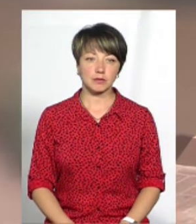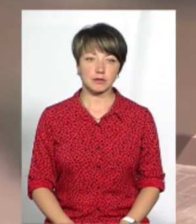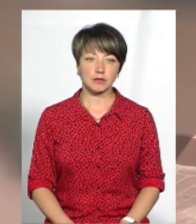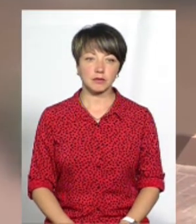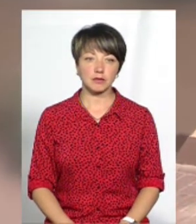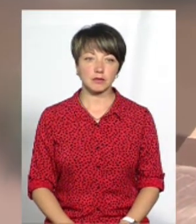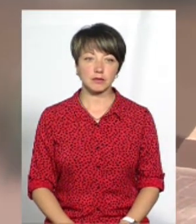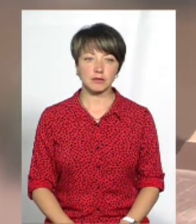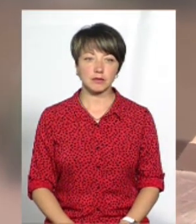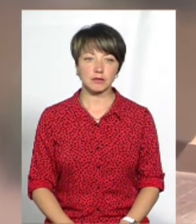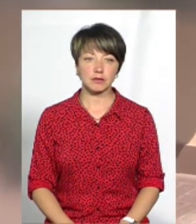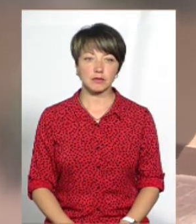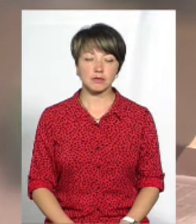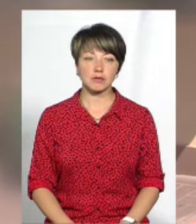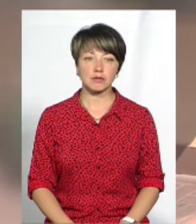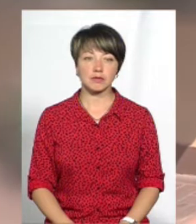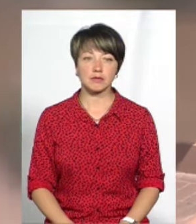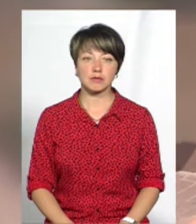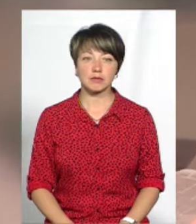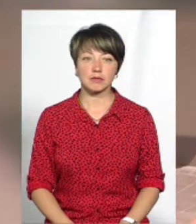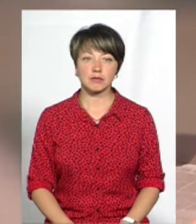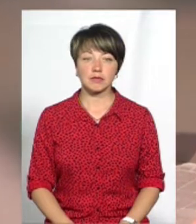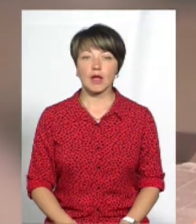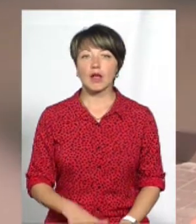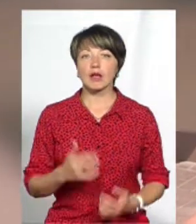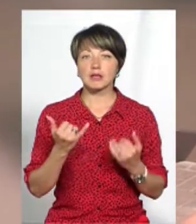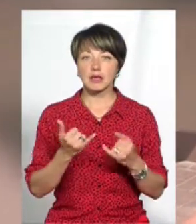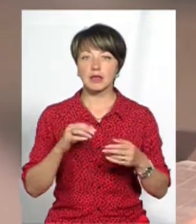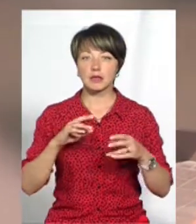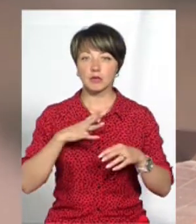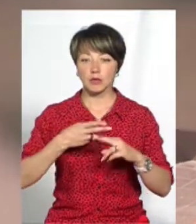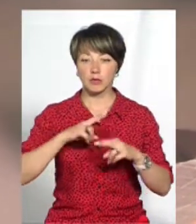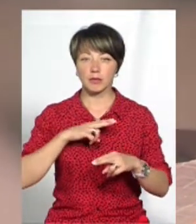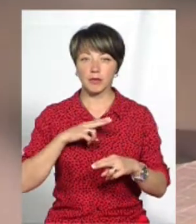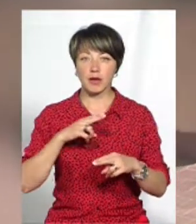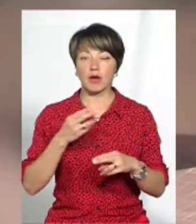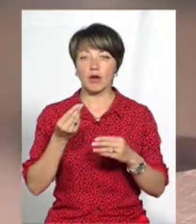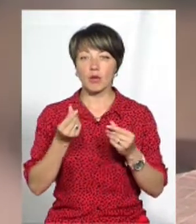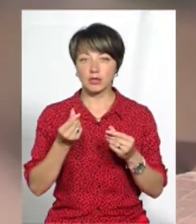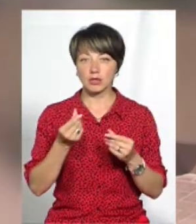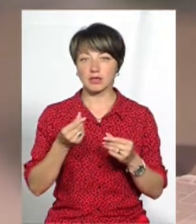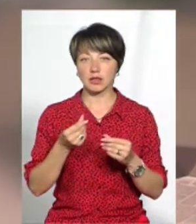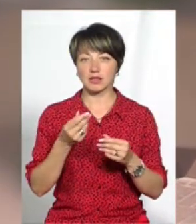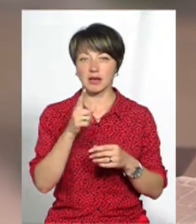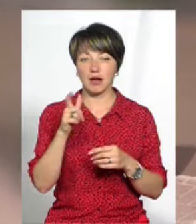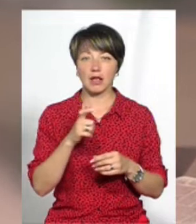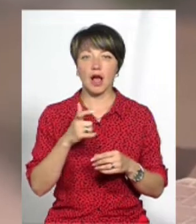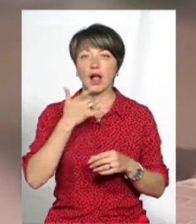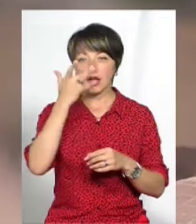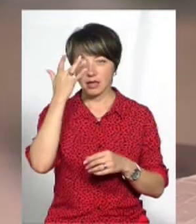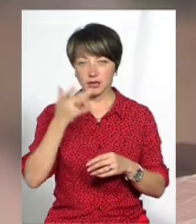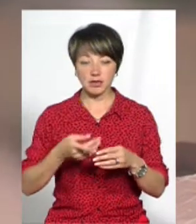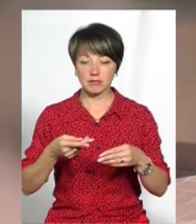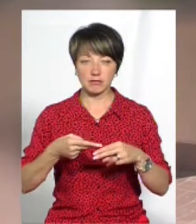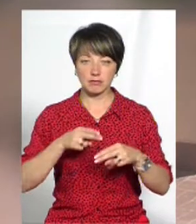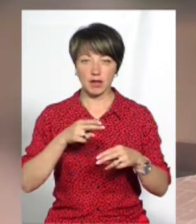Час монетизацію дали 3 місяці, а на літо в мене була субсидія, а так і немає нічого мені, не дали монетизацію